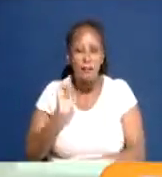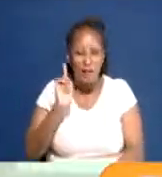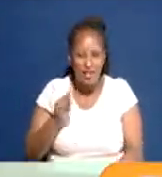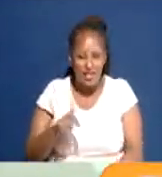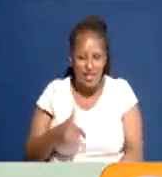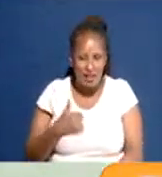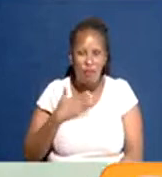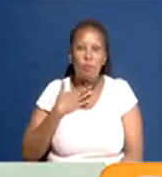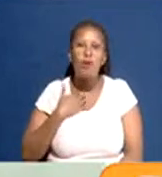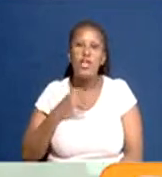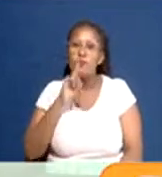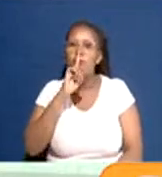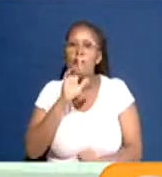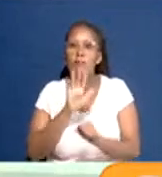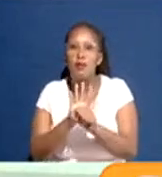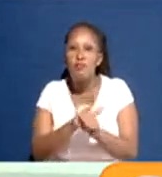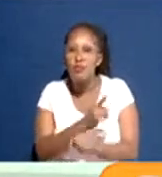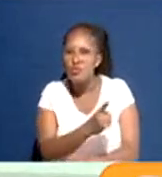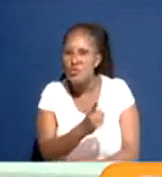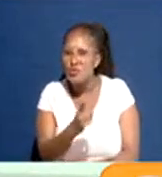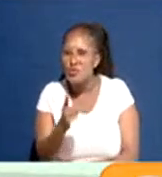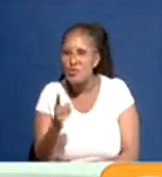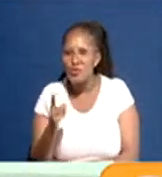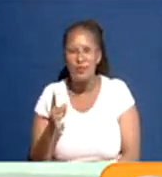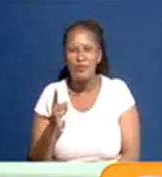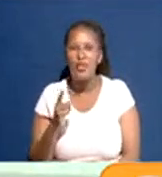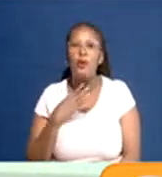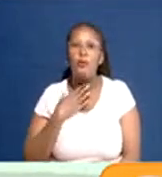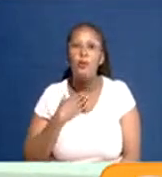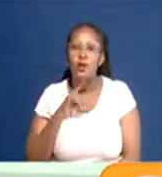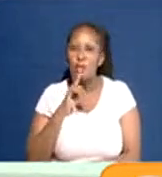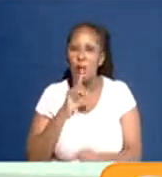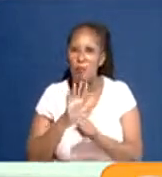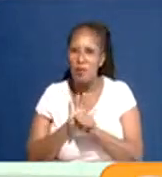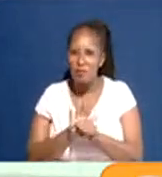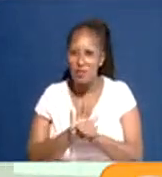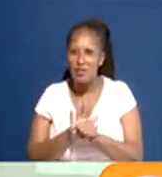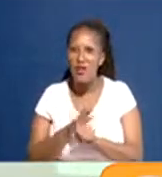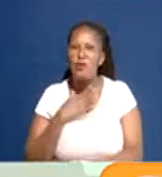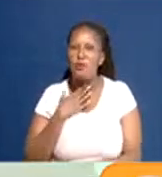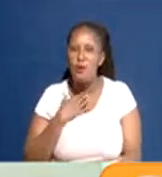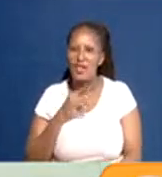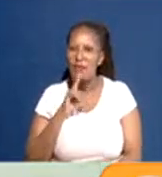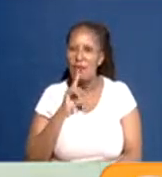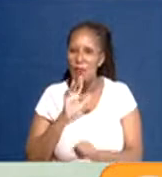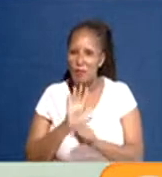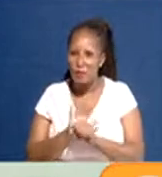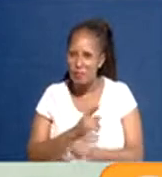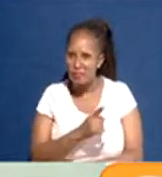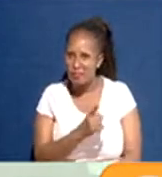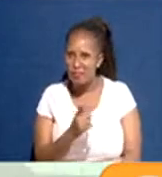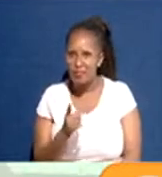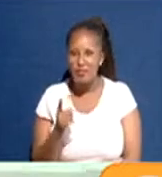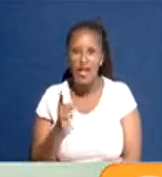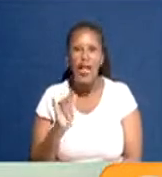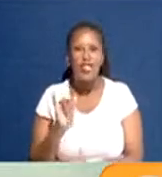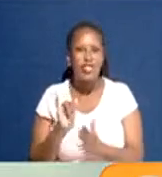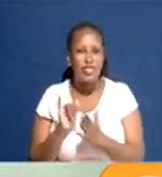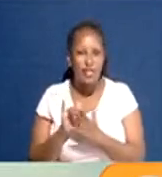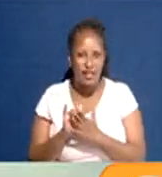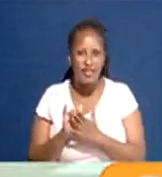nataka niwahakikishie hivi. Sawa. Mimi nataka niwahakikishie ya